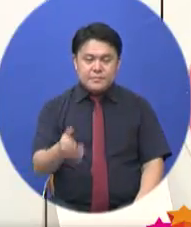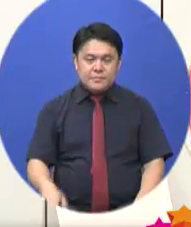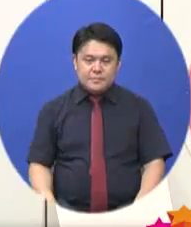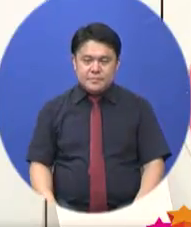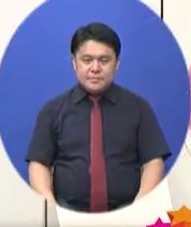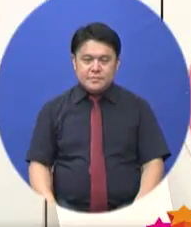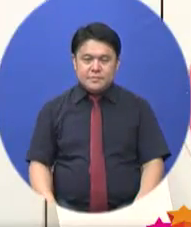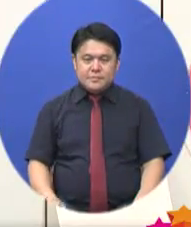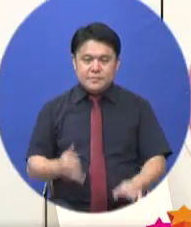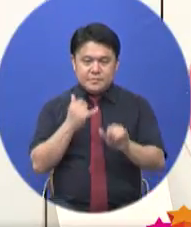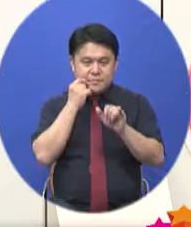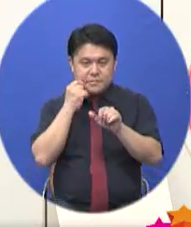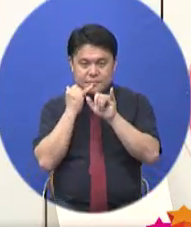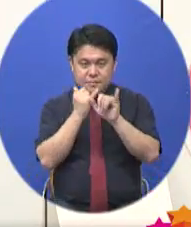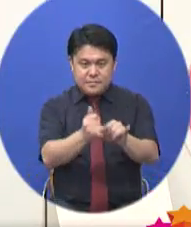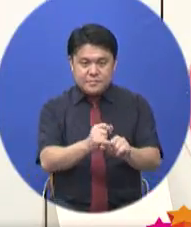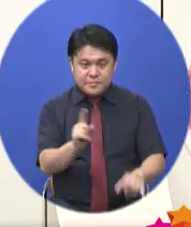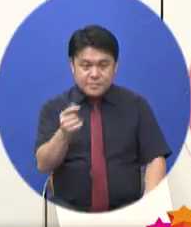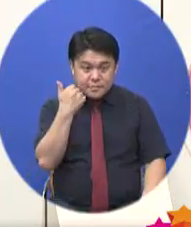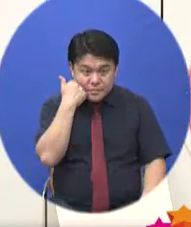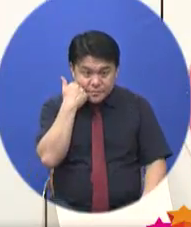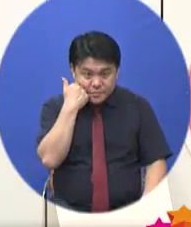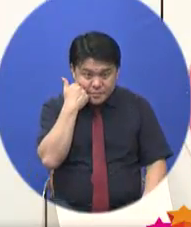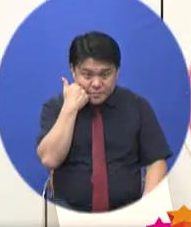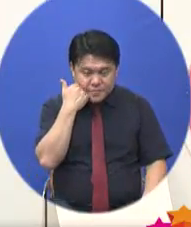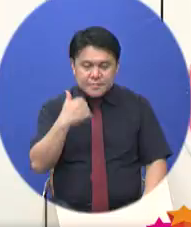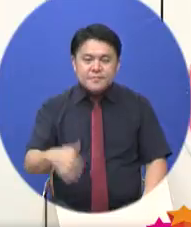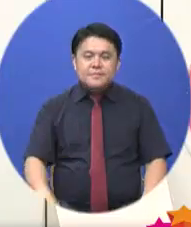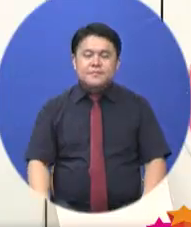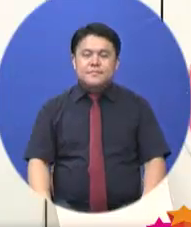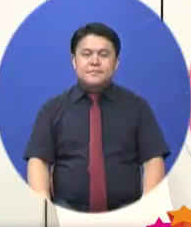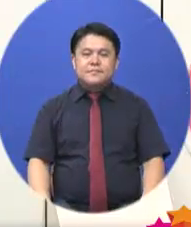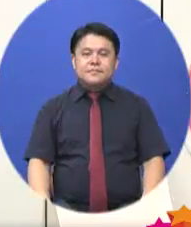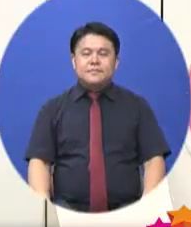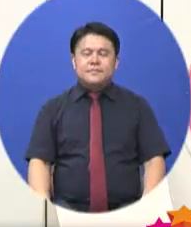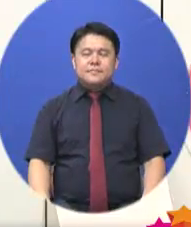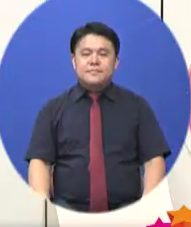시상하겠습니다. 오늘의 인기상!